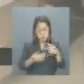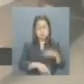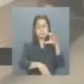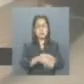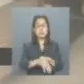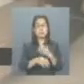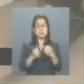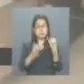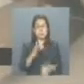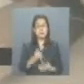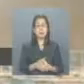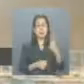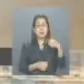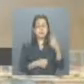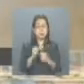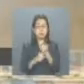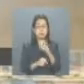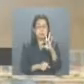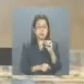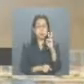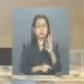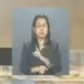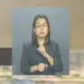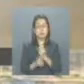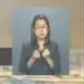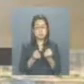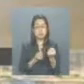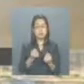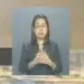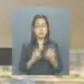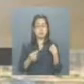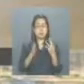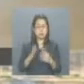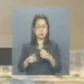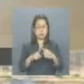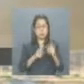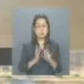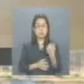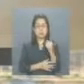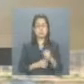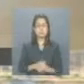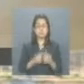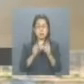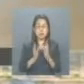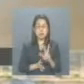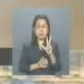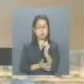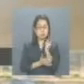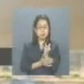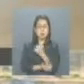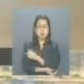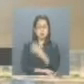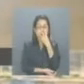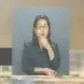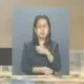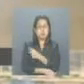ชาวอเมริกันวัย76ปีซึ่งเหตุการณ์ครั้งนี้ทำให้มีผู้ได้รับบาดเจ็บ10คนโดย3คนยังต้องนอนรักษาตัวอยู่ในโรงพยาบาล